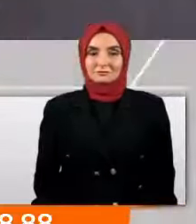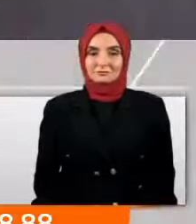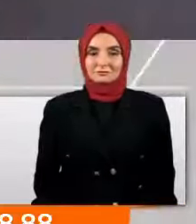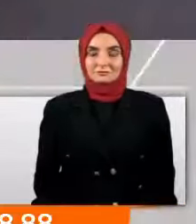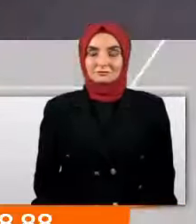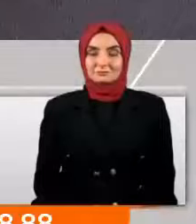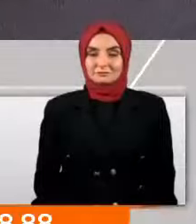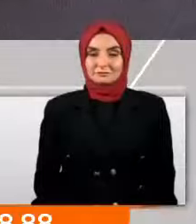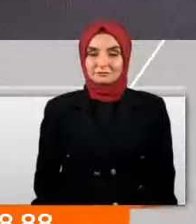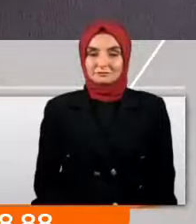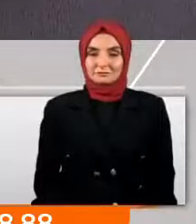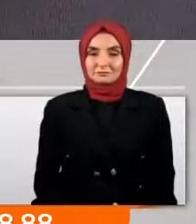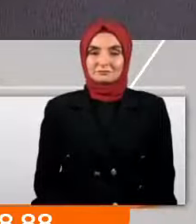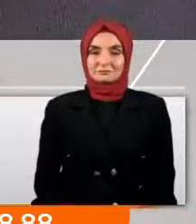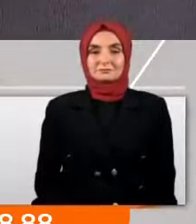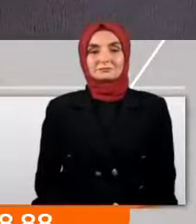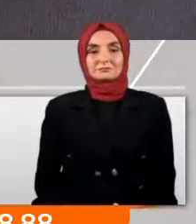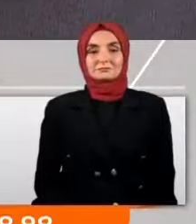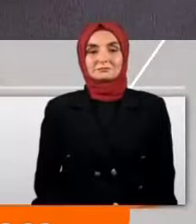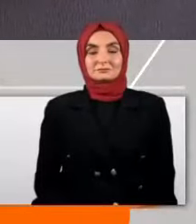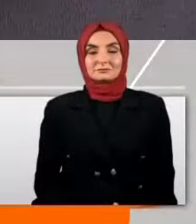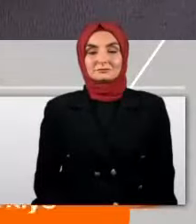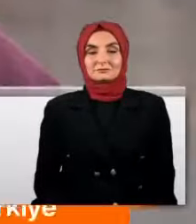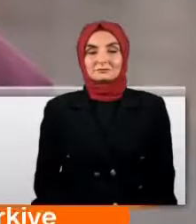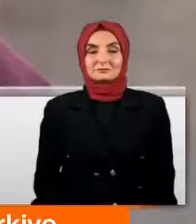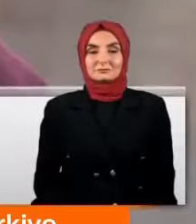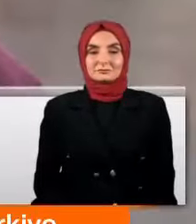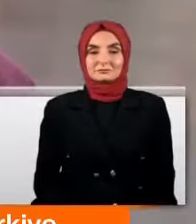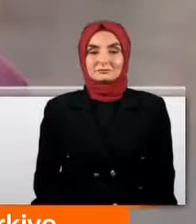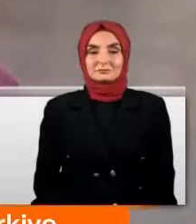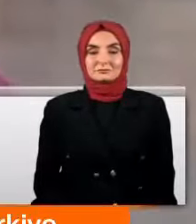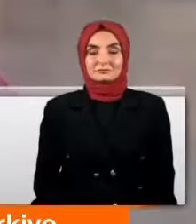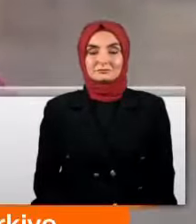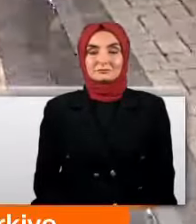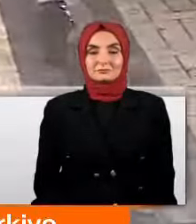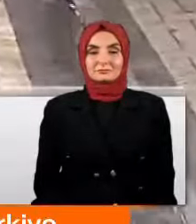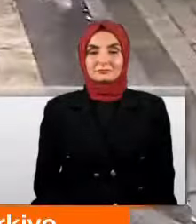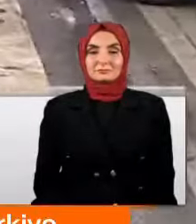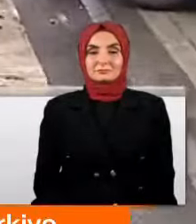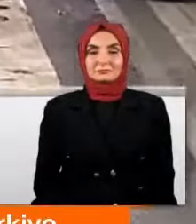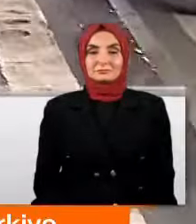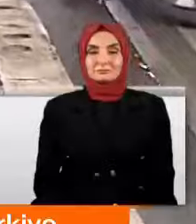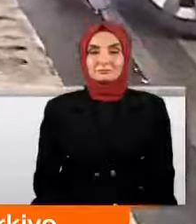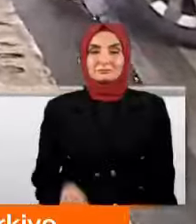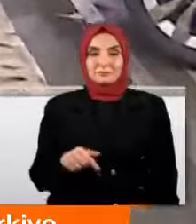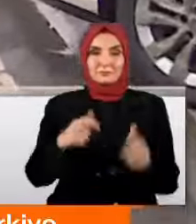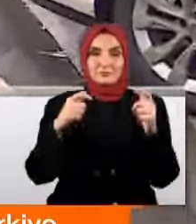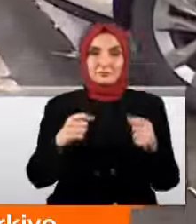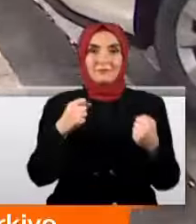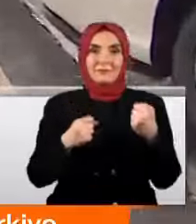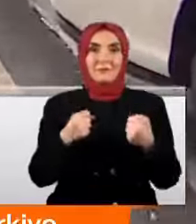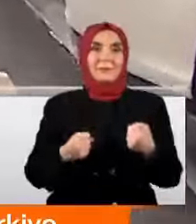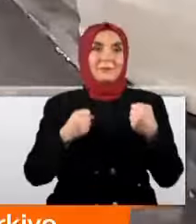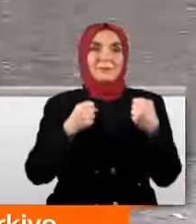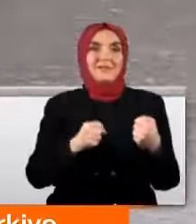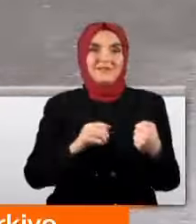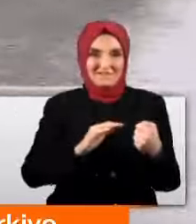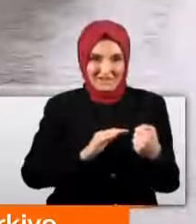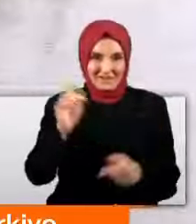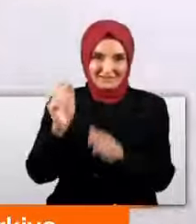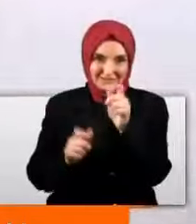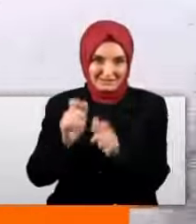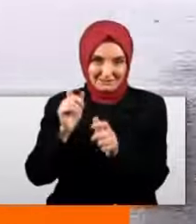Alıştık artık. Bir ses geldiği zaman biliyoruz ki artık dışarıda bir kazanın olduğunu. Haftada en az 2-3 sefer oluyor. Buraya aracıyla yolu düşen soluğu ya karakolda ya da